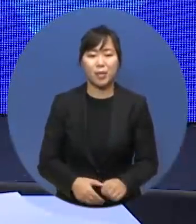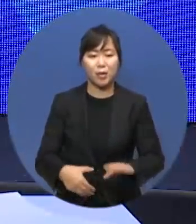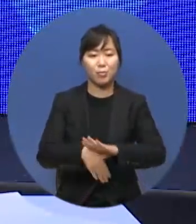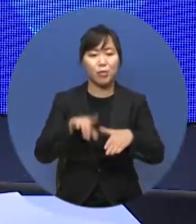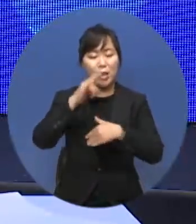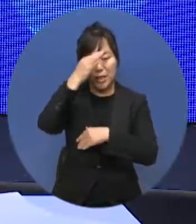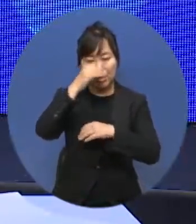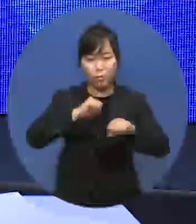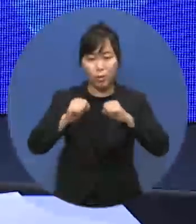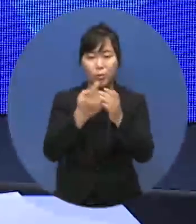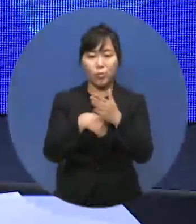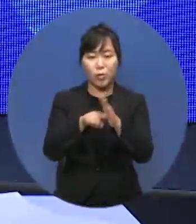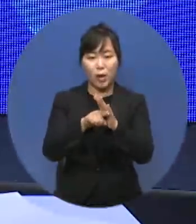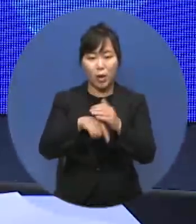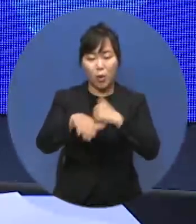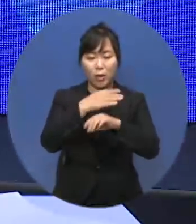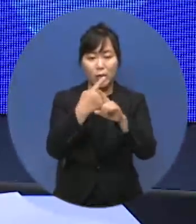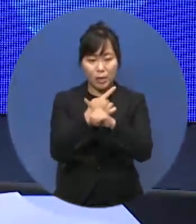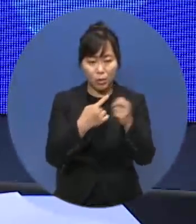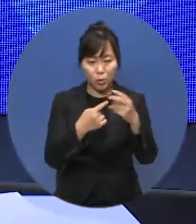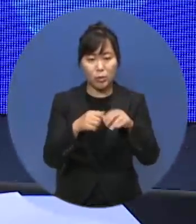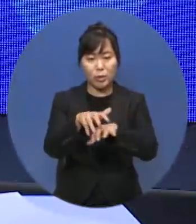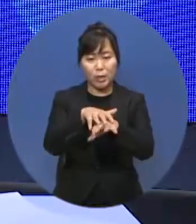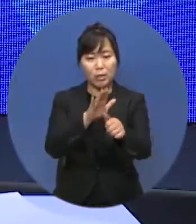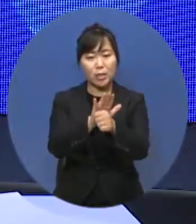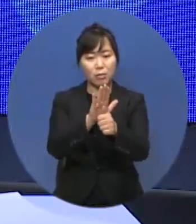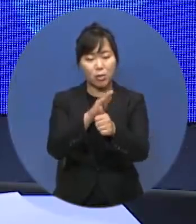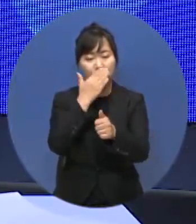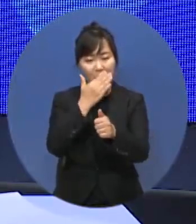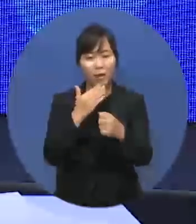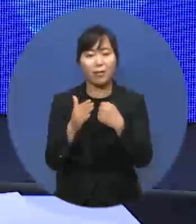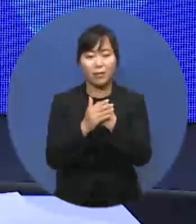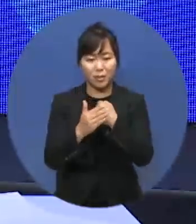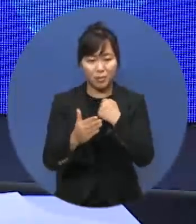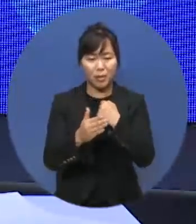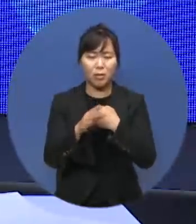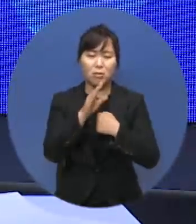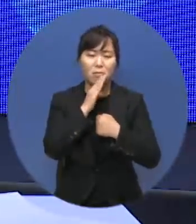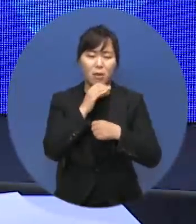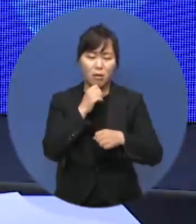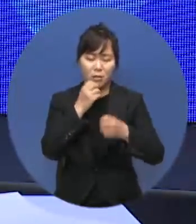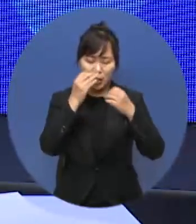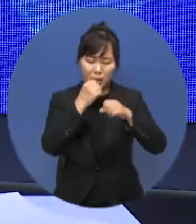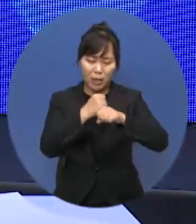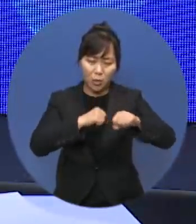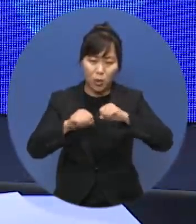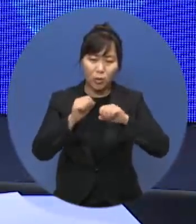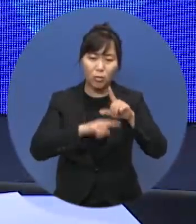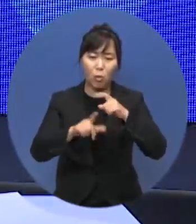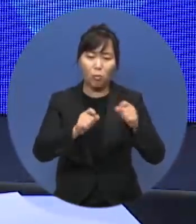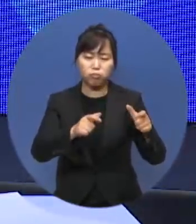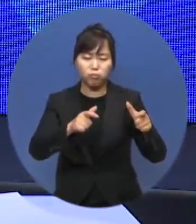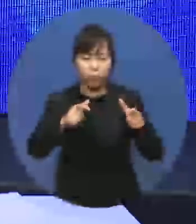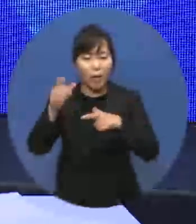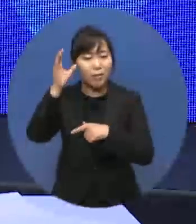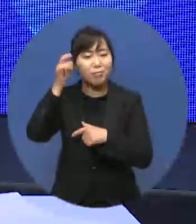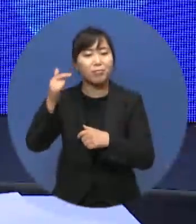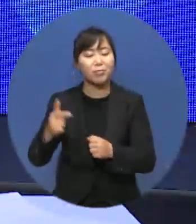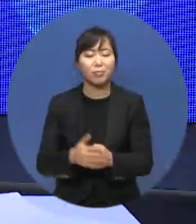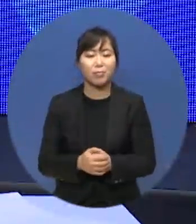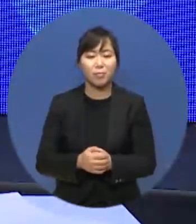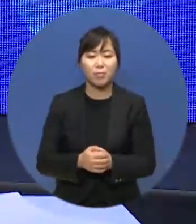문화예술 활동을 위한 이제 환경 개선뿐만 아니라 체계적인 지원이 가능해져서 이제 정말 창작 활동이 더 활발해질 것으로 기대가